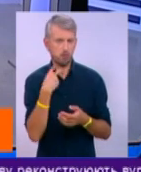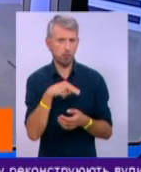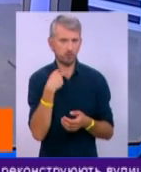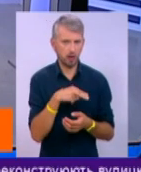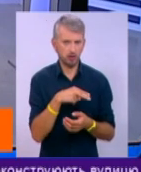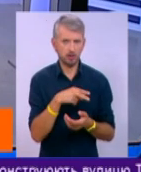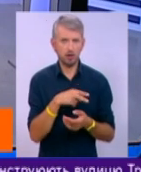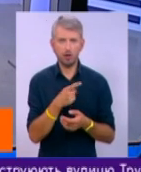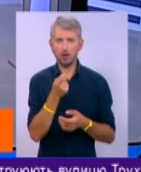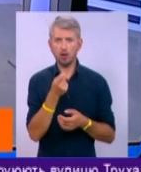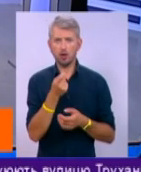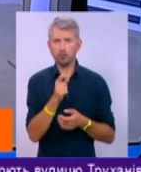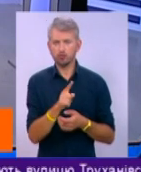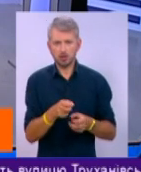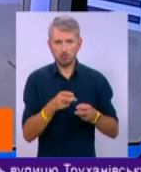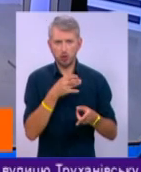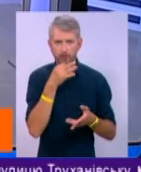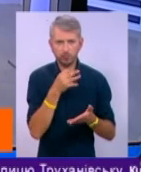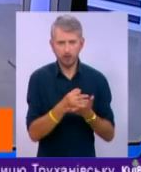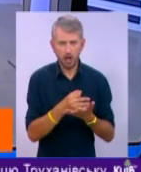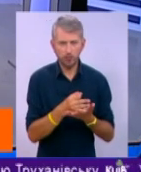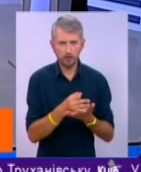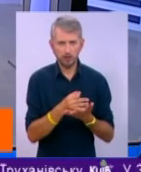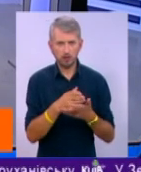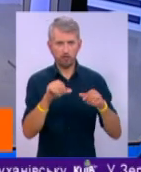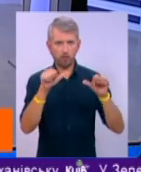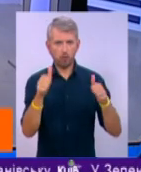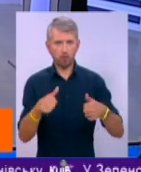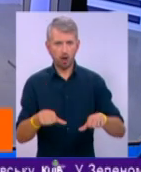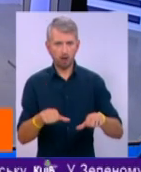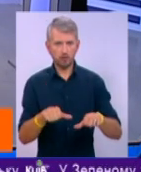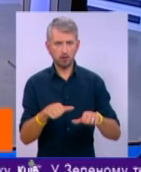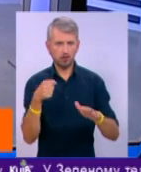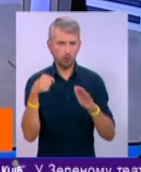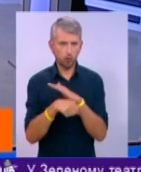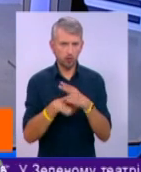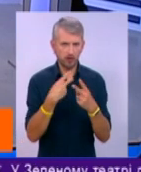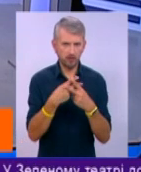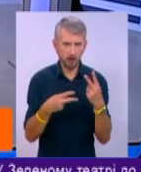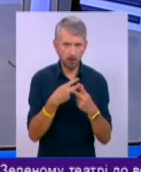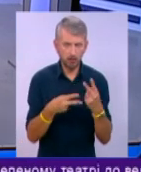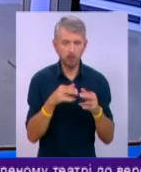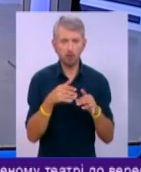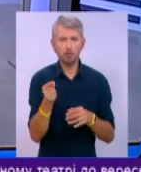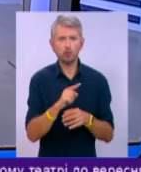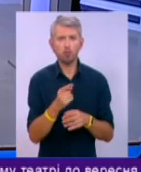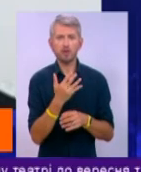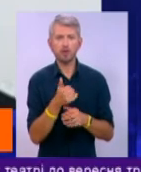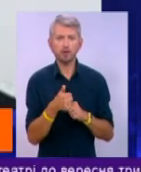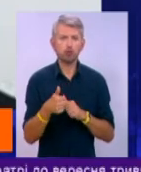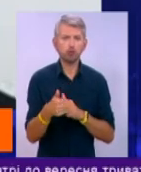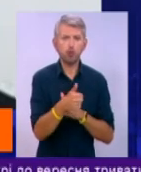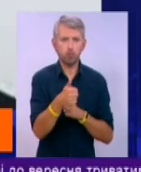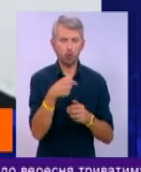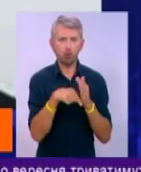завжди кримінальна відповідальність в форматі запроторення за ґрати. Справа в тому, скільки топ-корупціонерів